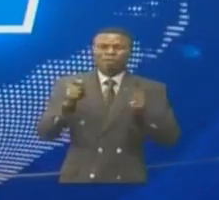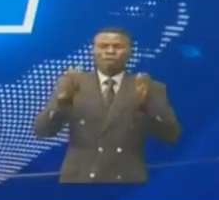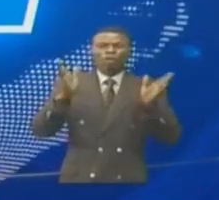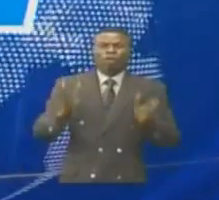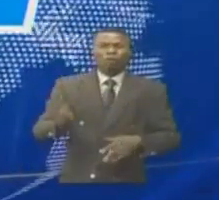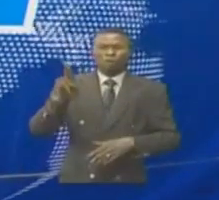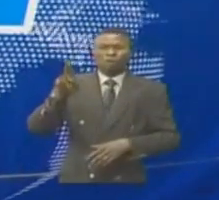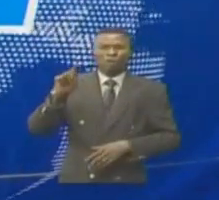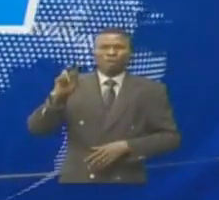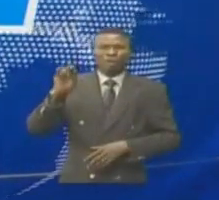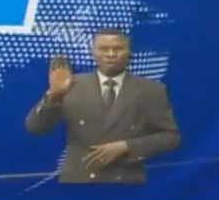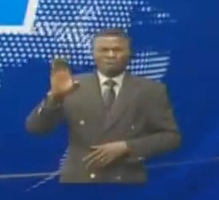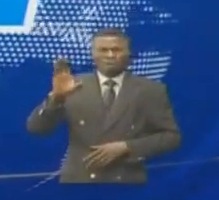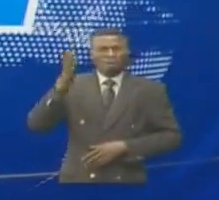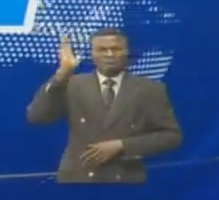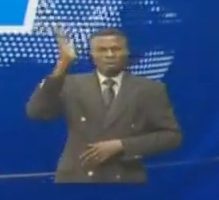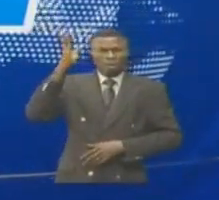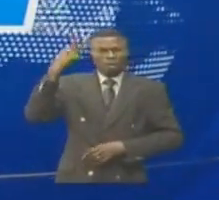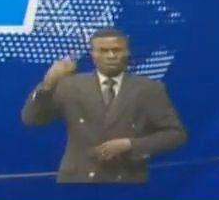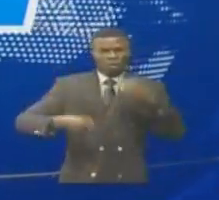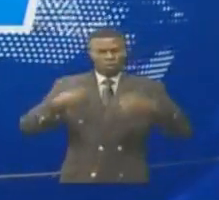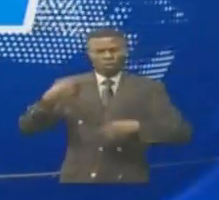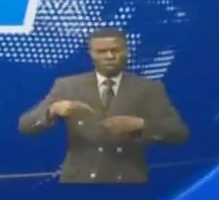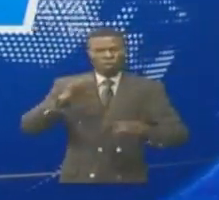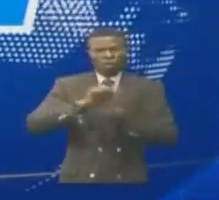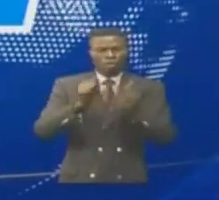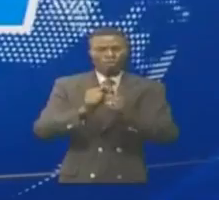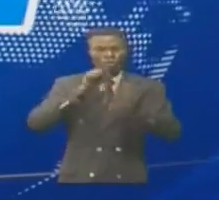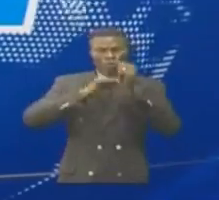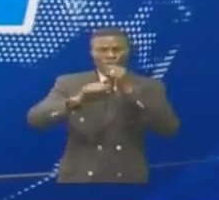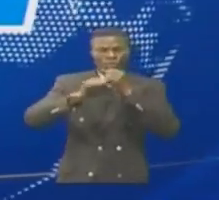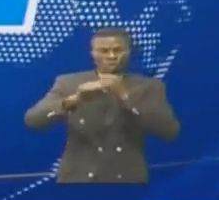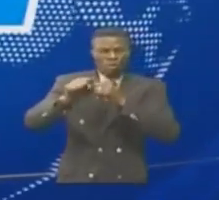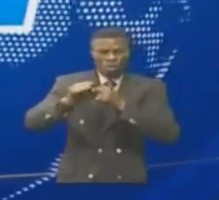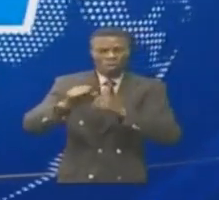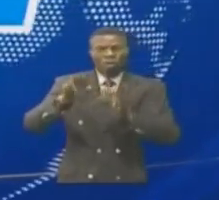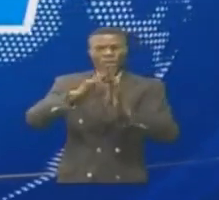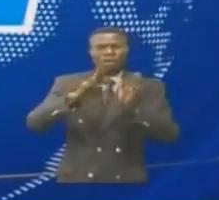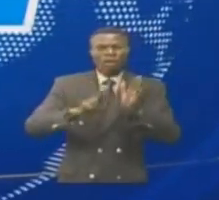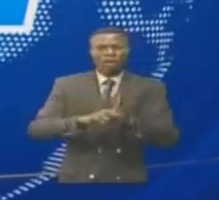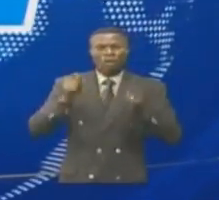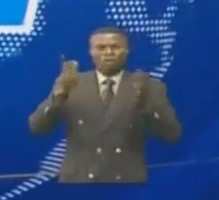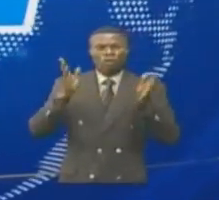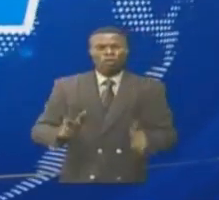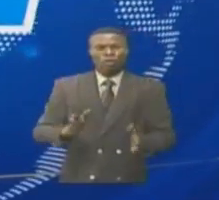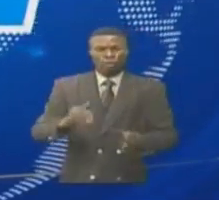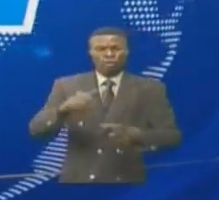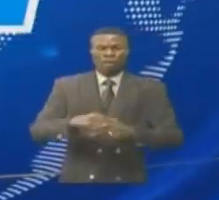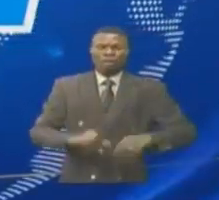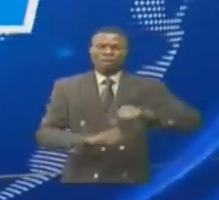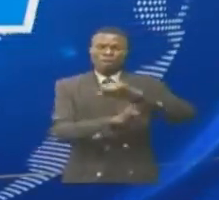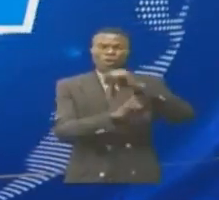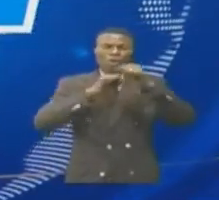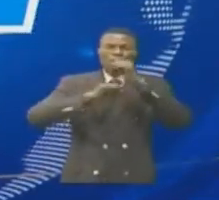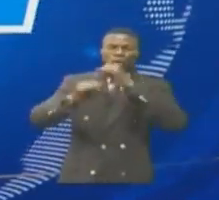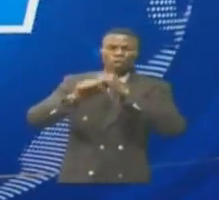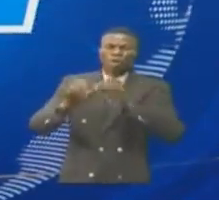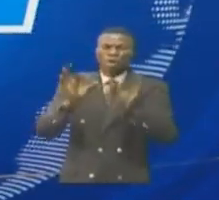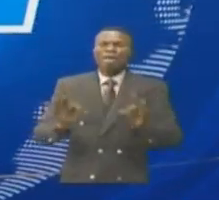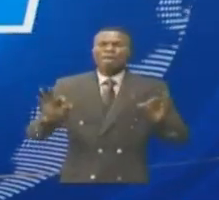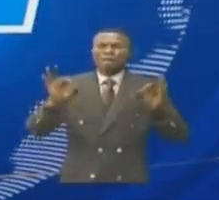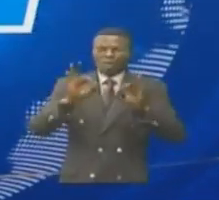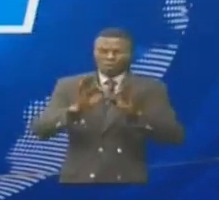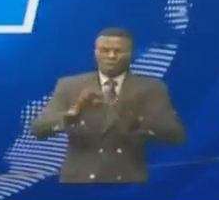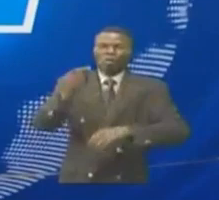RTNC lors d'une conférence débat sur la sensibilisation du rôle des médias dans l'accompagnement de la campagne sur l'importance de